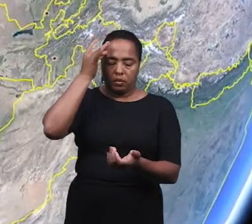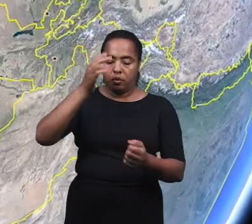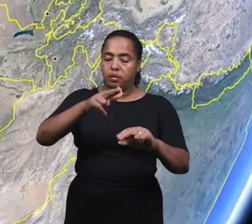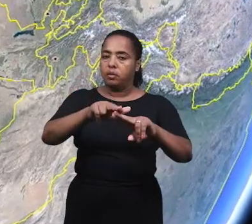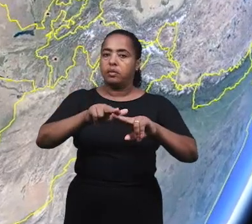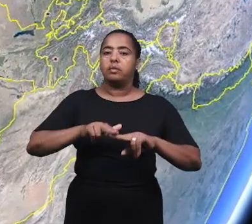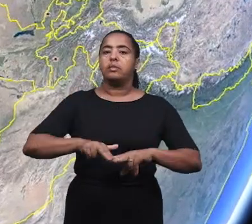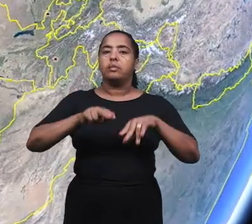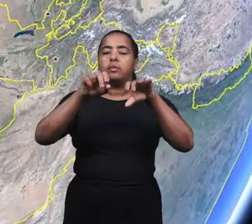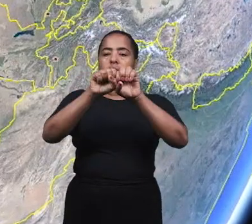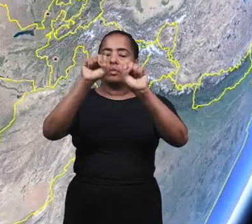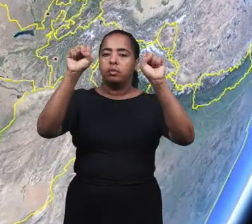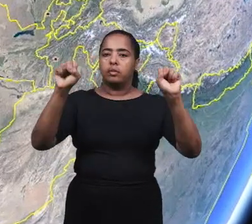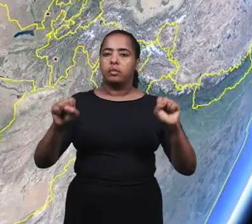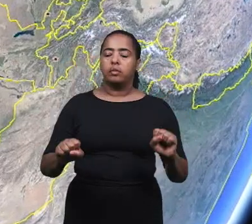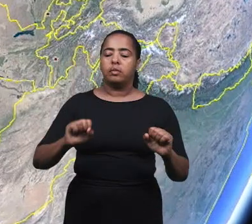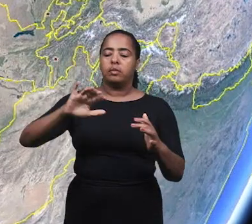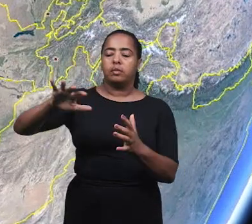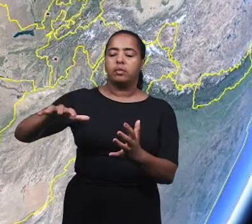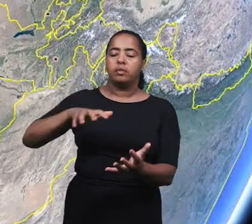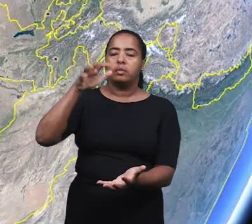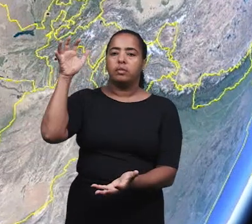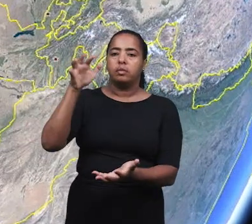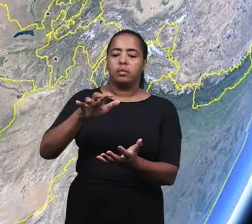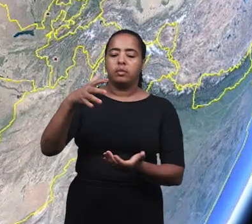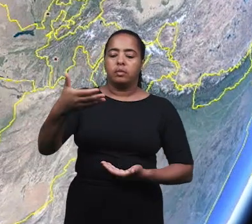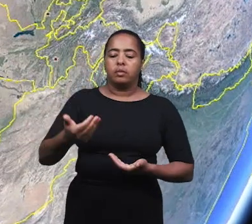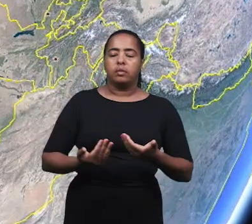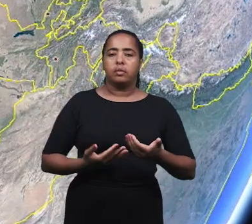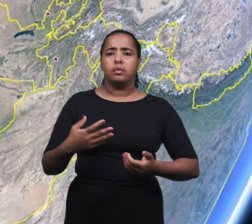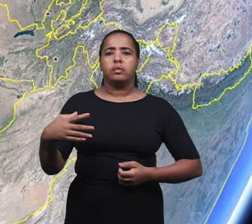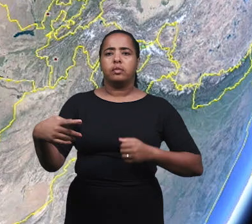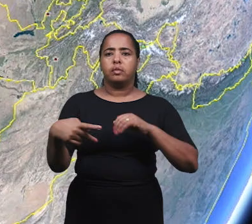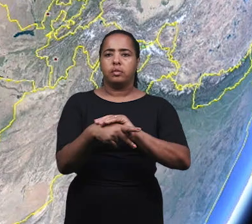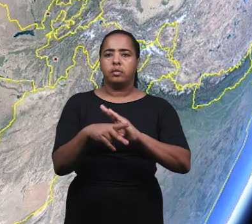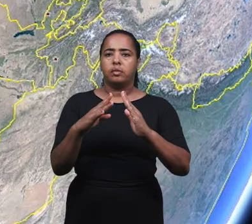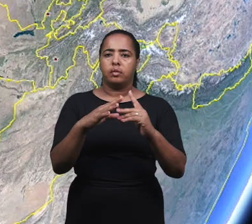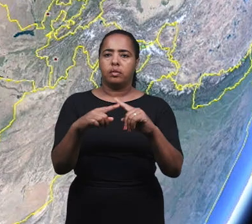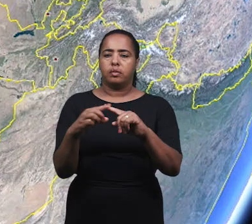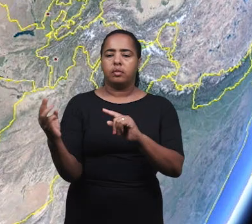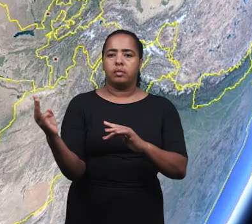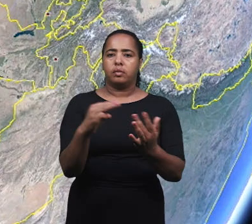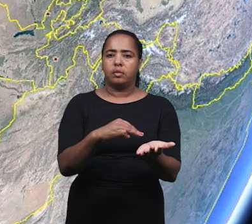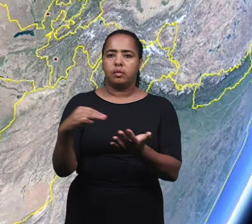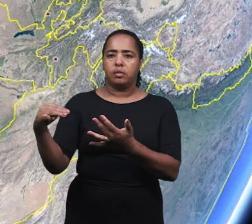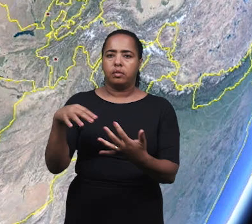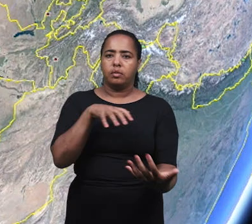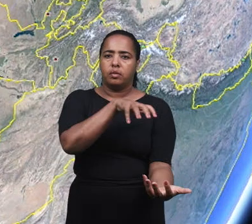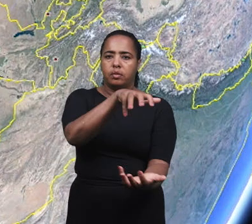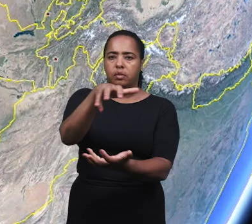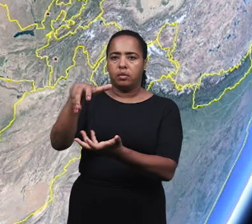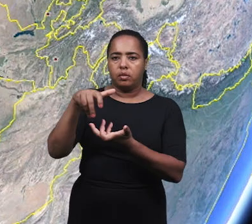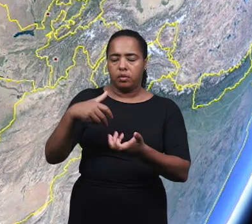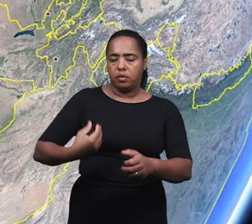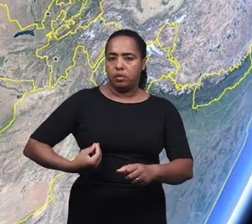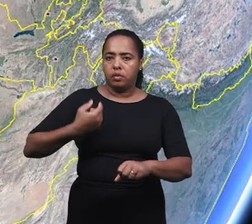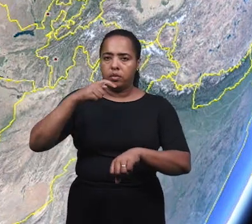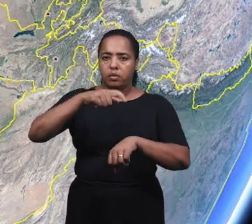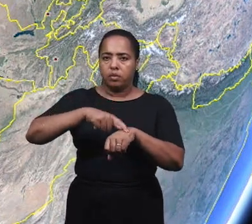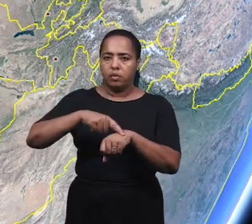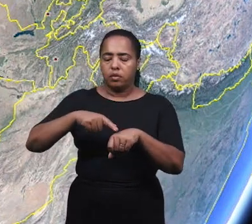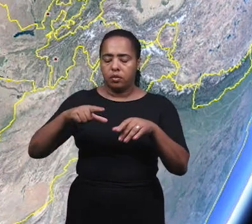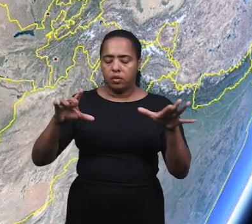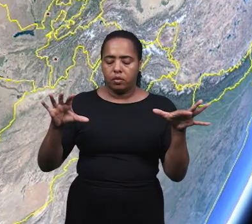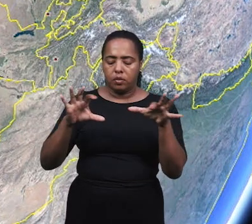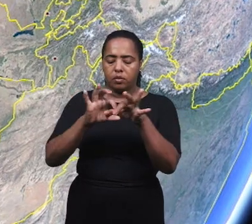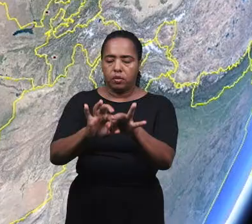même esprit. À travers le système de transmission, les membres de l'Église chrétienne Maranatha de toute la planète vivent